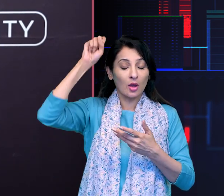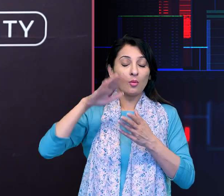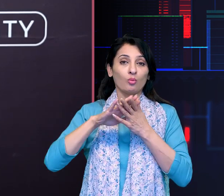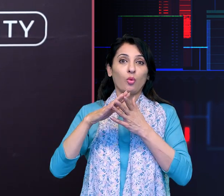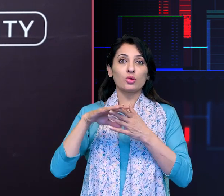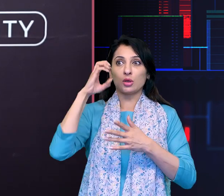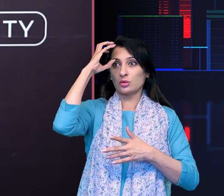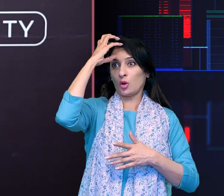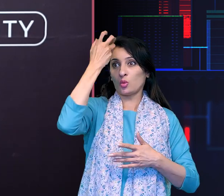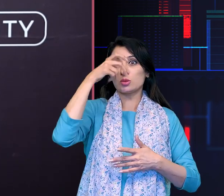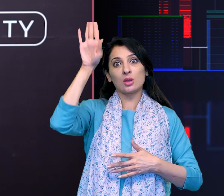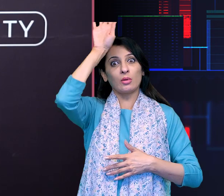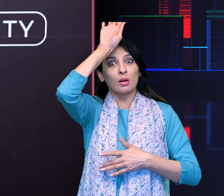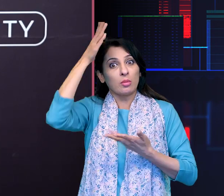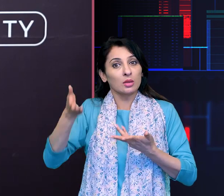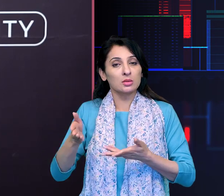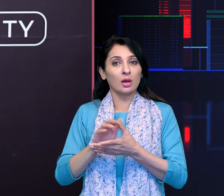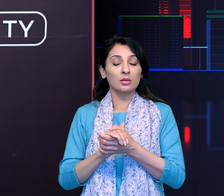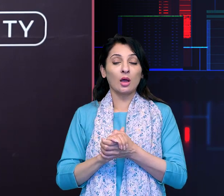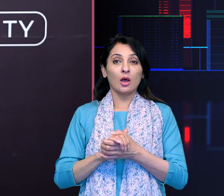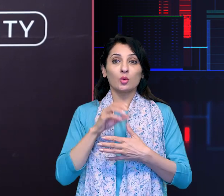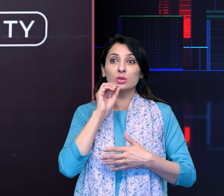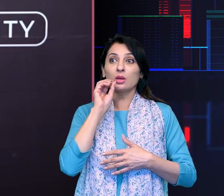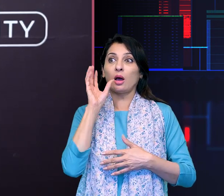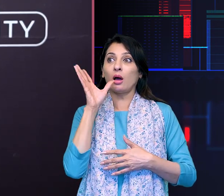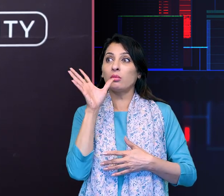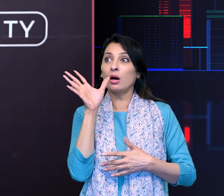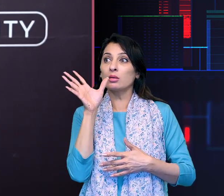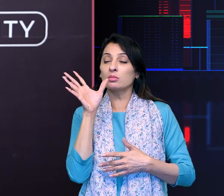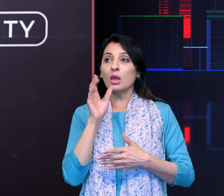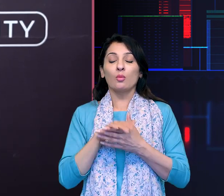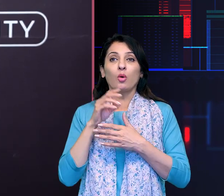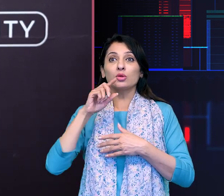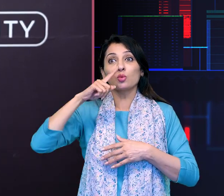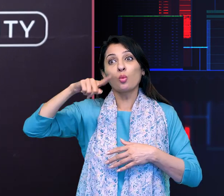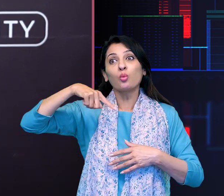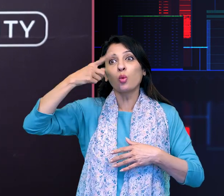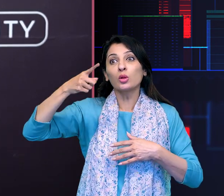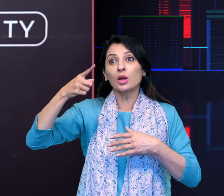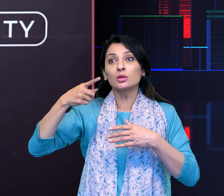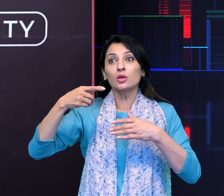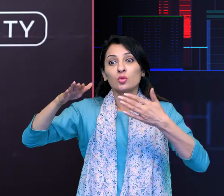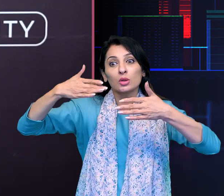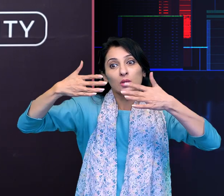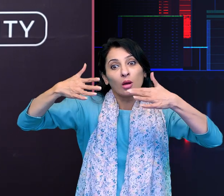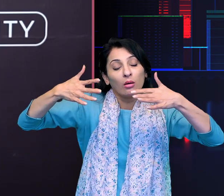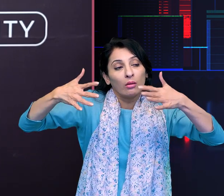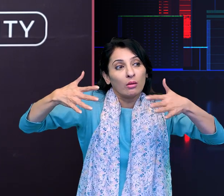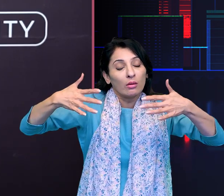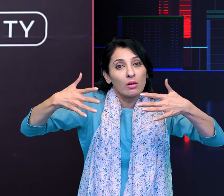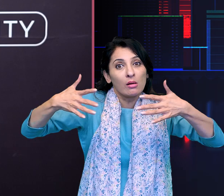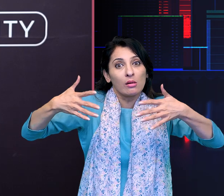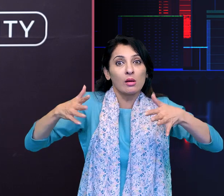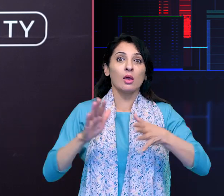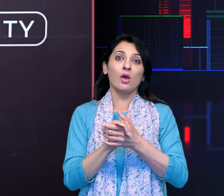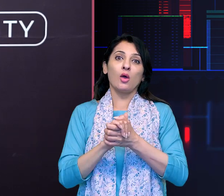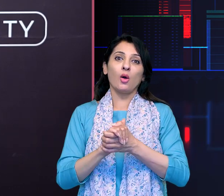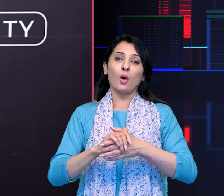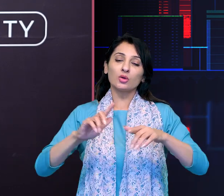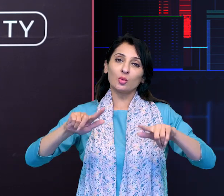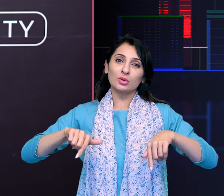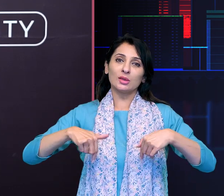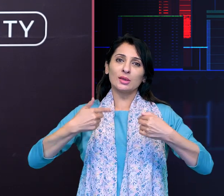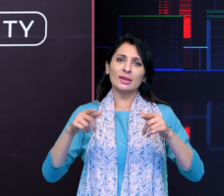जलाली तबीयत का इंसान था और उसकी आवाज़ में इसके अंदर रोक था की जब वो बोलता था तो खिड़कियां डराने लगती थी और जब